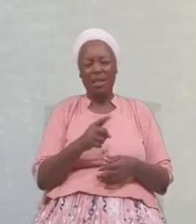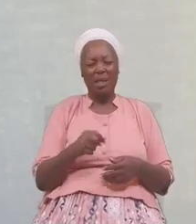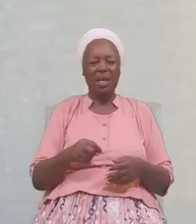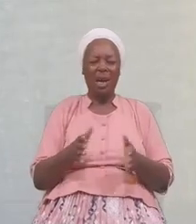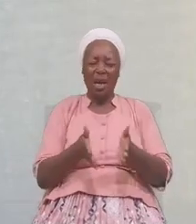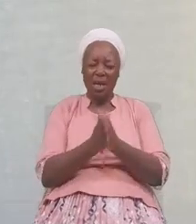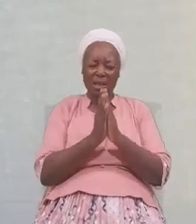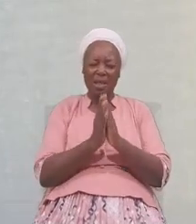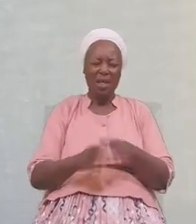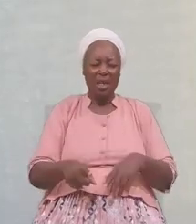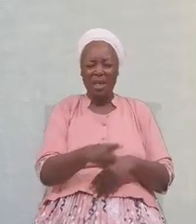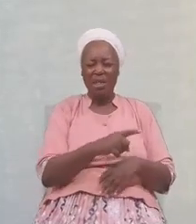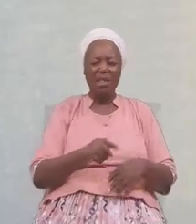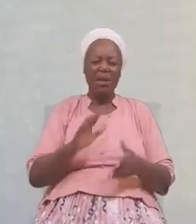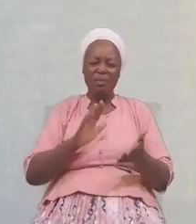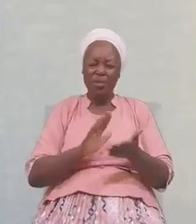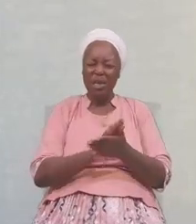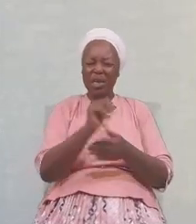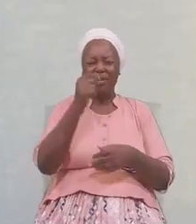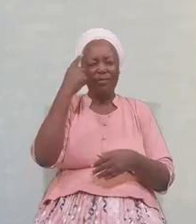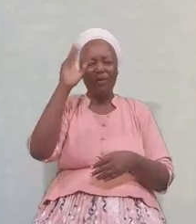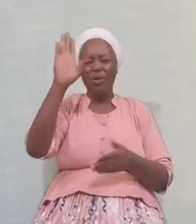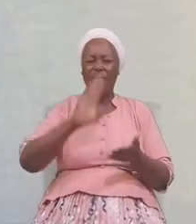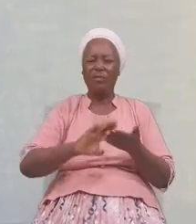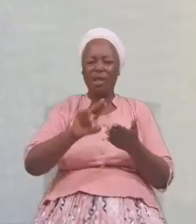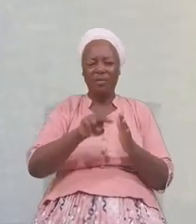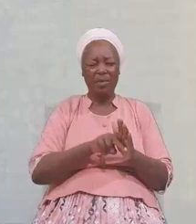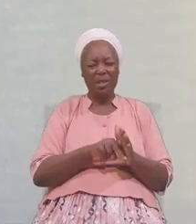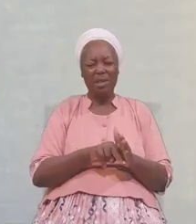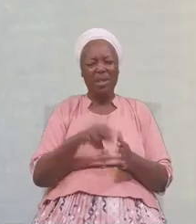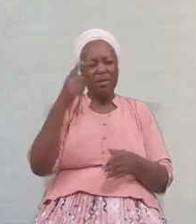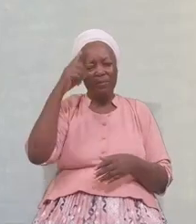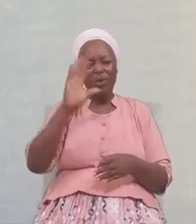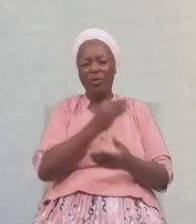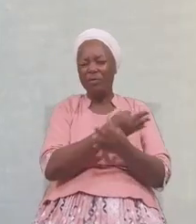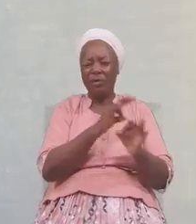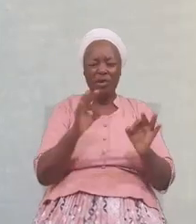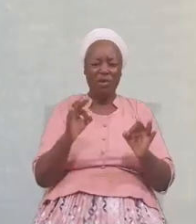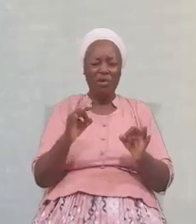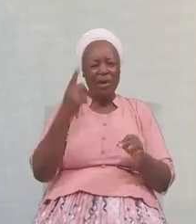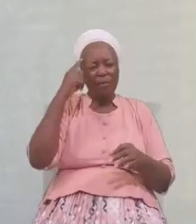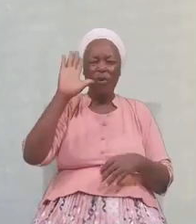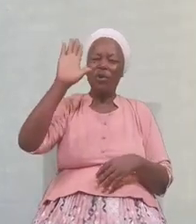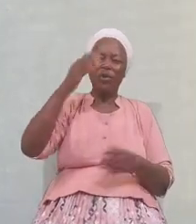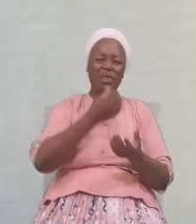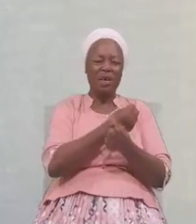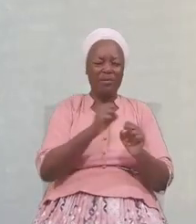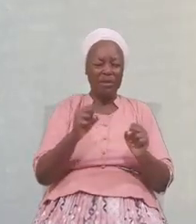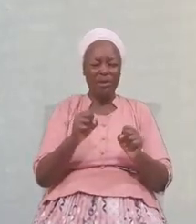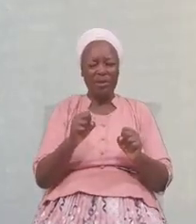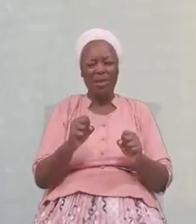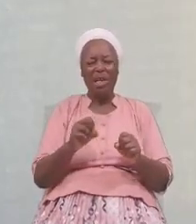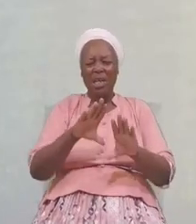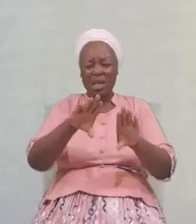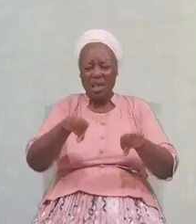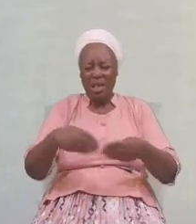ont cru pour ton pardon, pour ta libération, pour ton salut. Accorde-leur